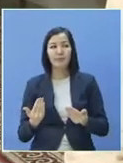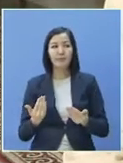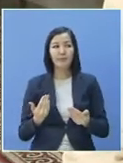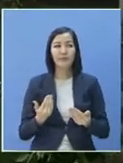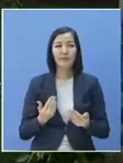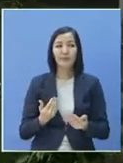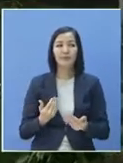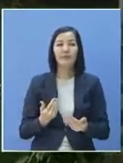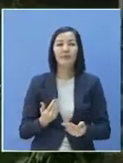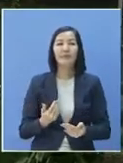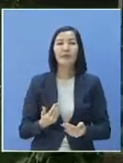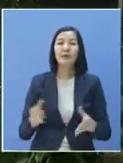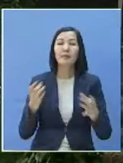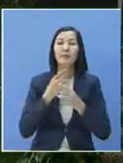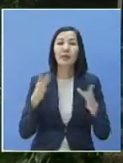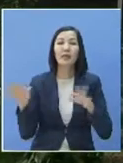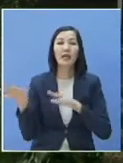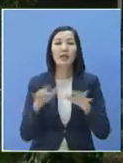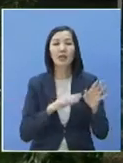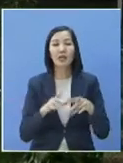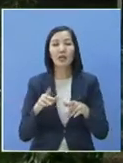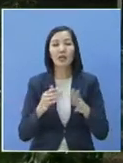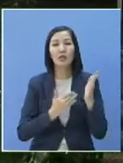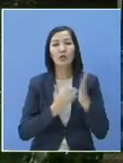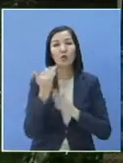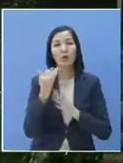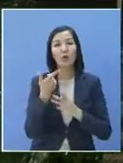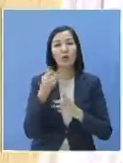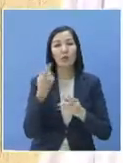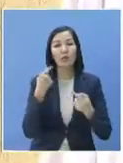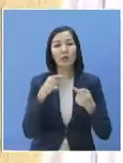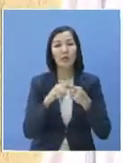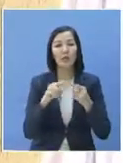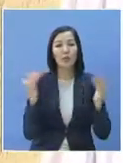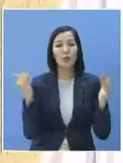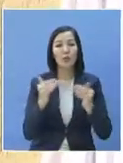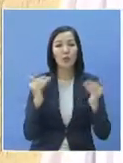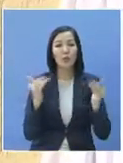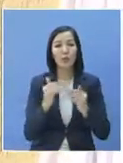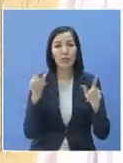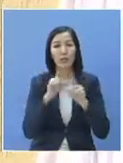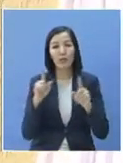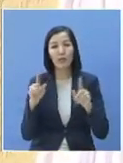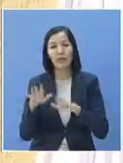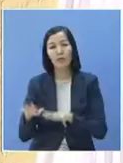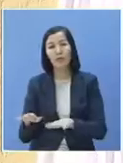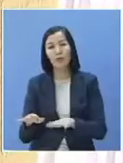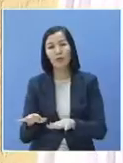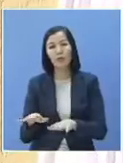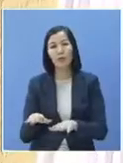жатқан жайы бар. Мерекелік шара барысында Жаркент жоғары гуманитарлық техникалық колледжі ғимаратының бір бұрышынан